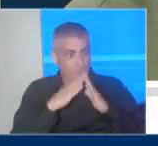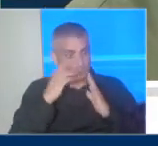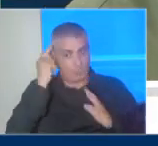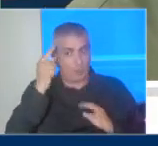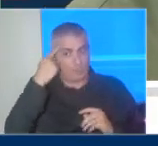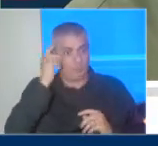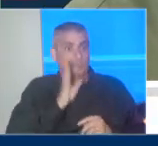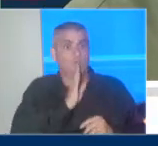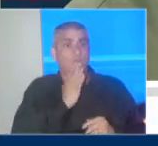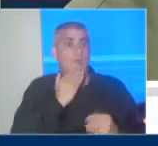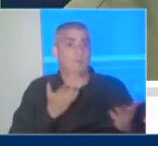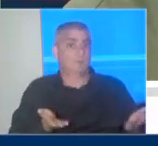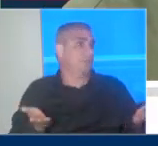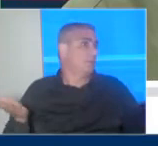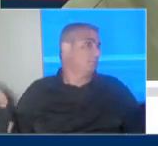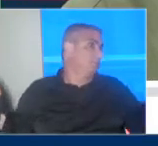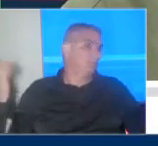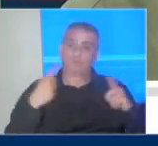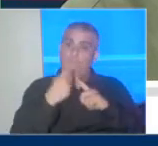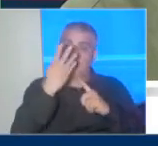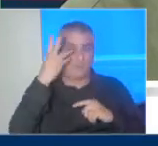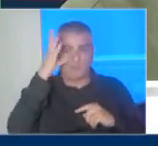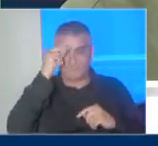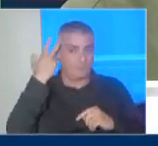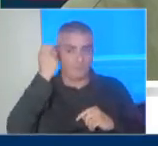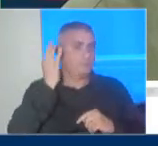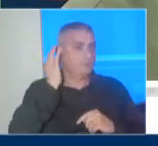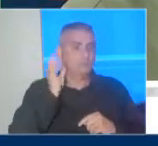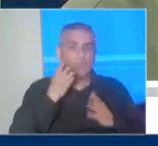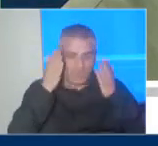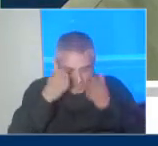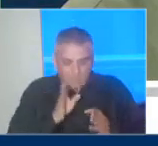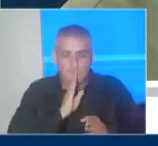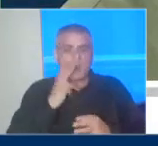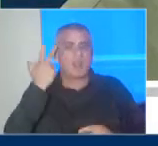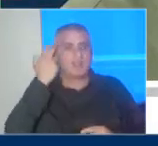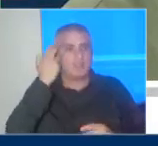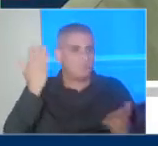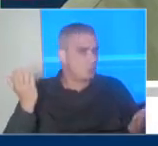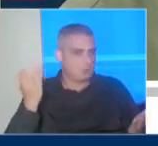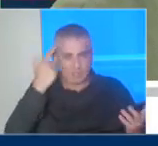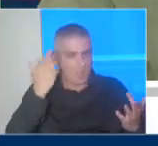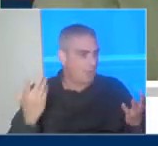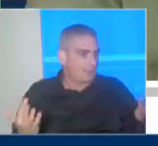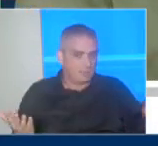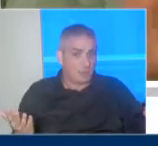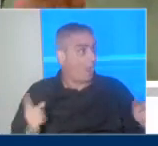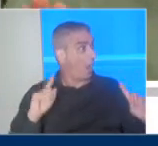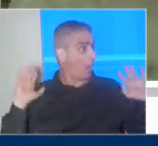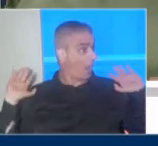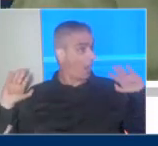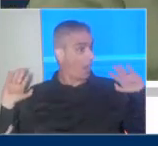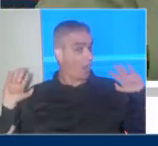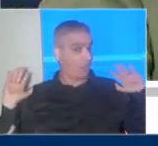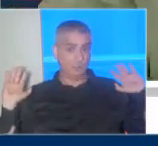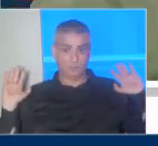לחשוב באמת שיש בעיה בישראל שפי 4 גברים מתאבדים מנשים. צריך להתעסק עם בעיית ההתאבדויות. בסדר, אני לא יודעת, אין לי מושג. פתאום, אז אני